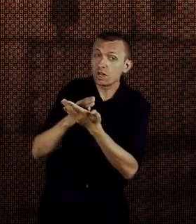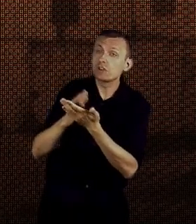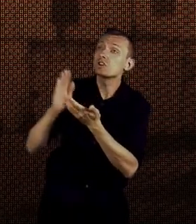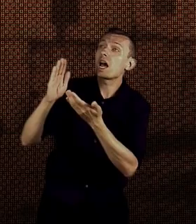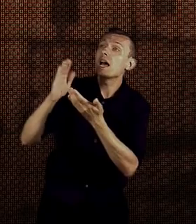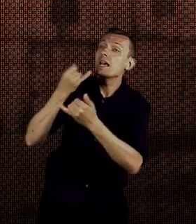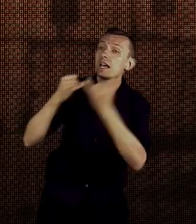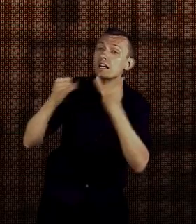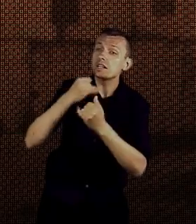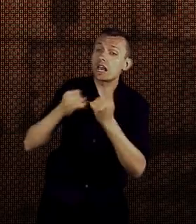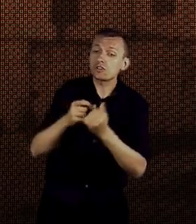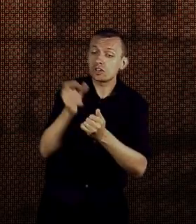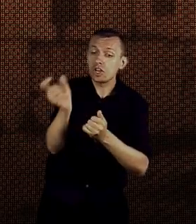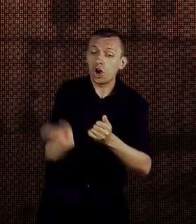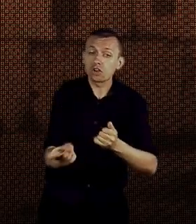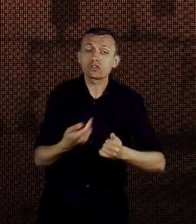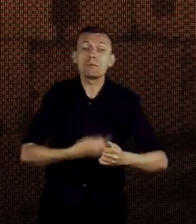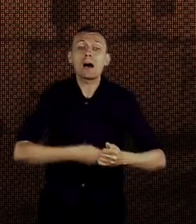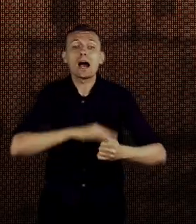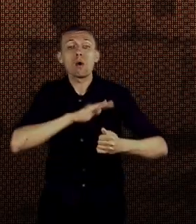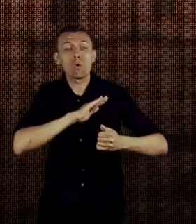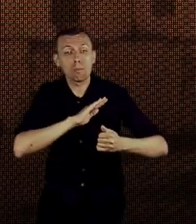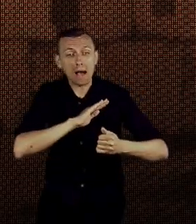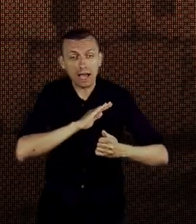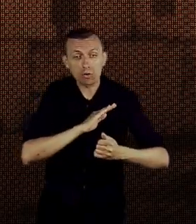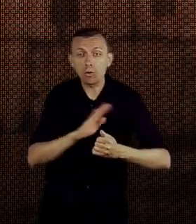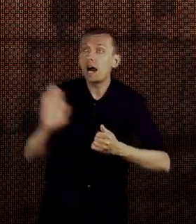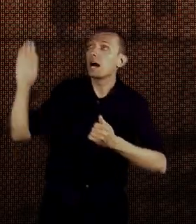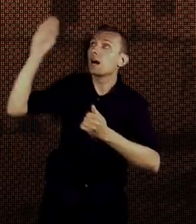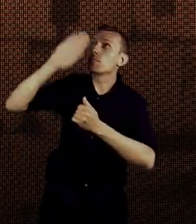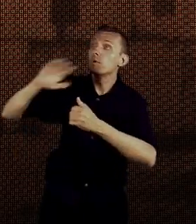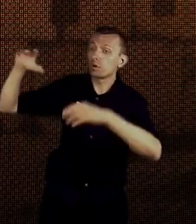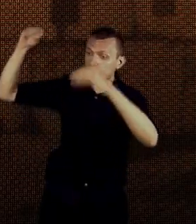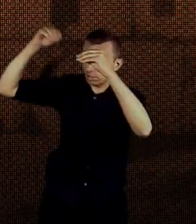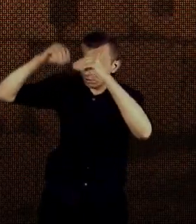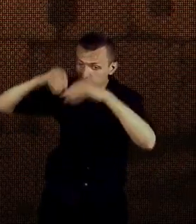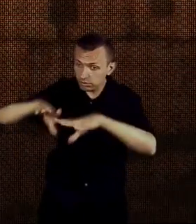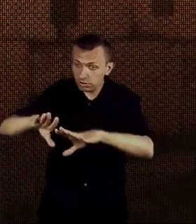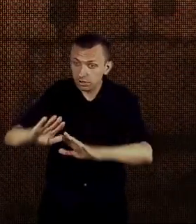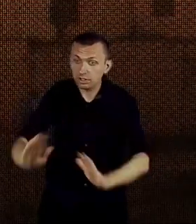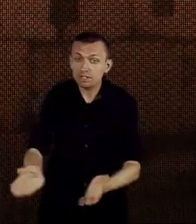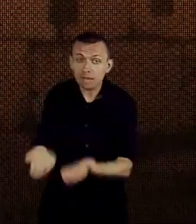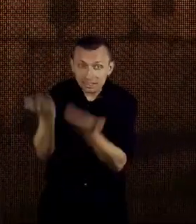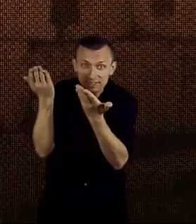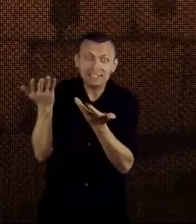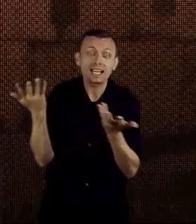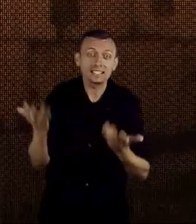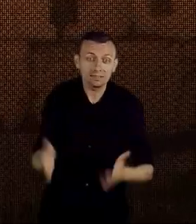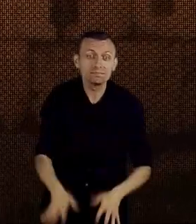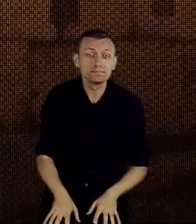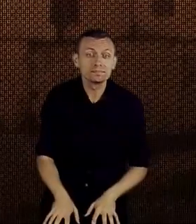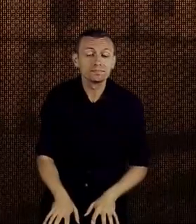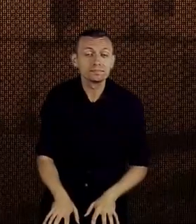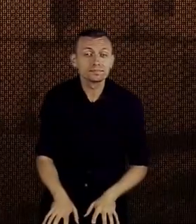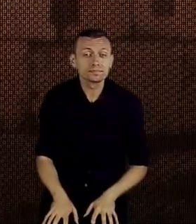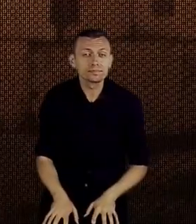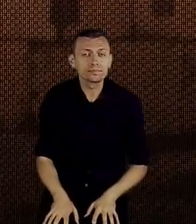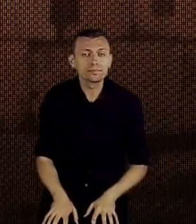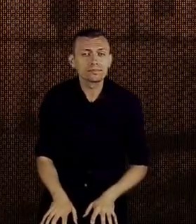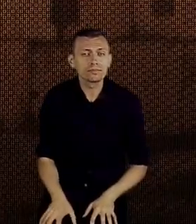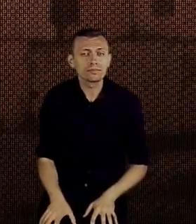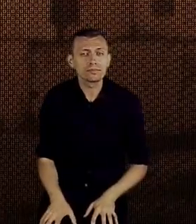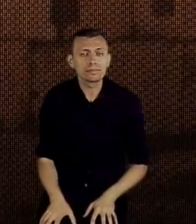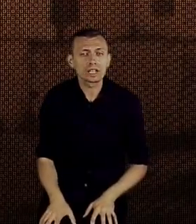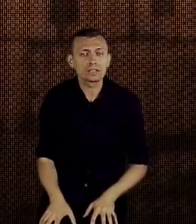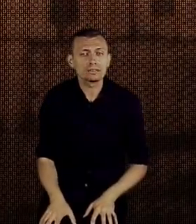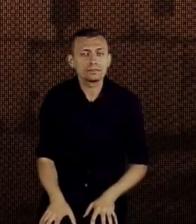Izaaka, przywrócił go z rąk śmierci. Tę wiarę we wskrzeszenie możemy dostrzec w